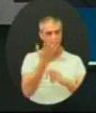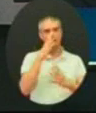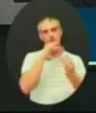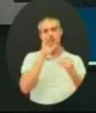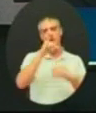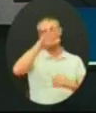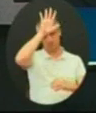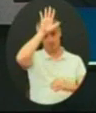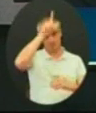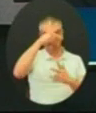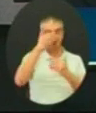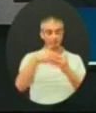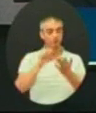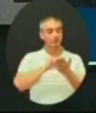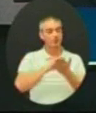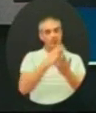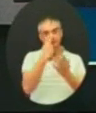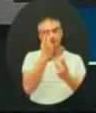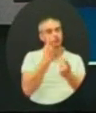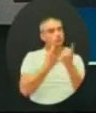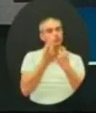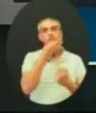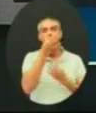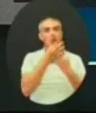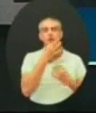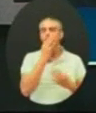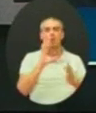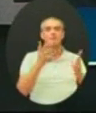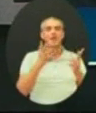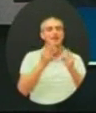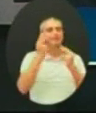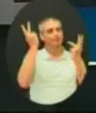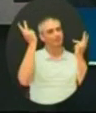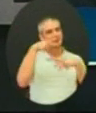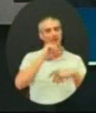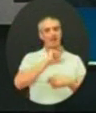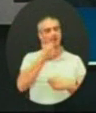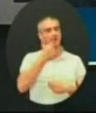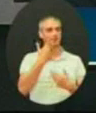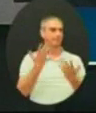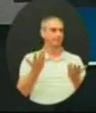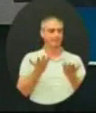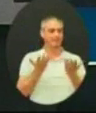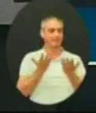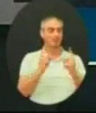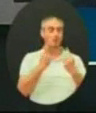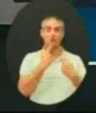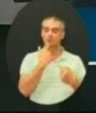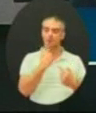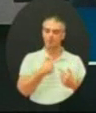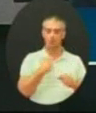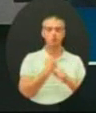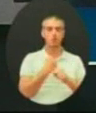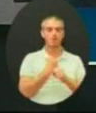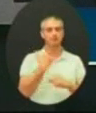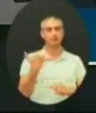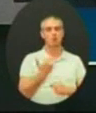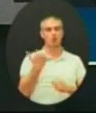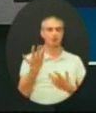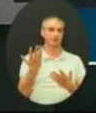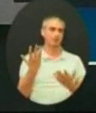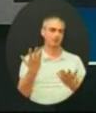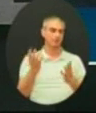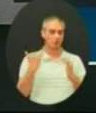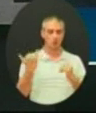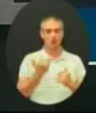הדברים העיתונאים ניסו לשאול כמה שאלות, שאלו אותו מה עם הדיל האולטימטיבי, איפה זה קורה? אז הוא אומר, אנחנו עובדים על זה כל הזמן, constantly.